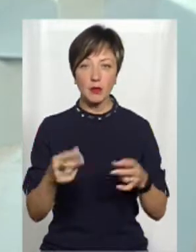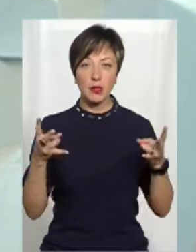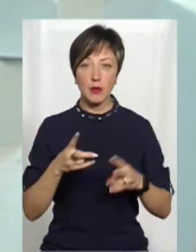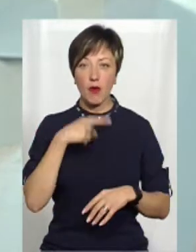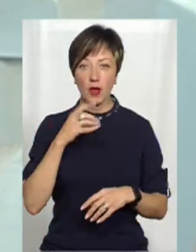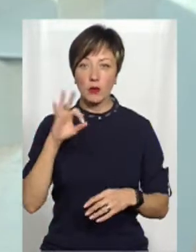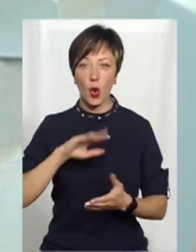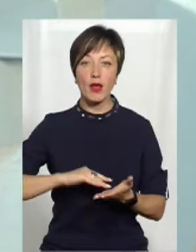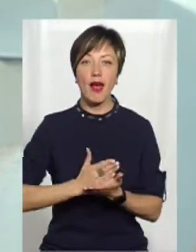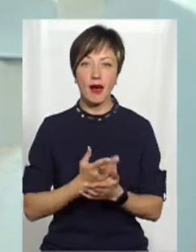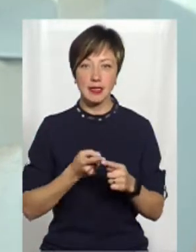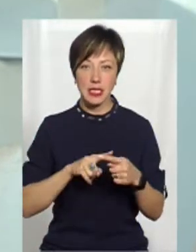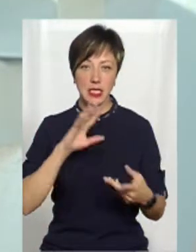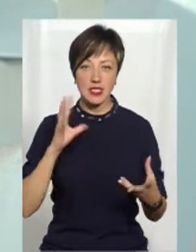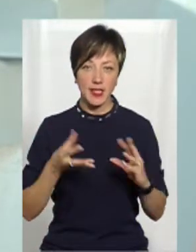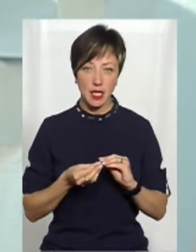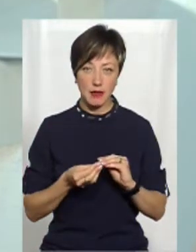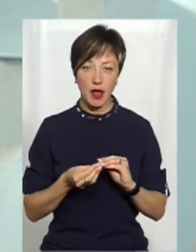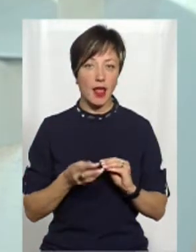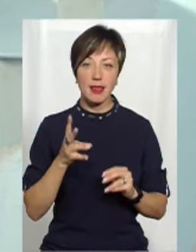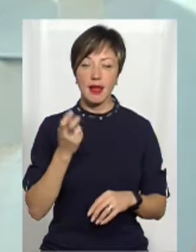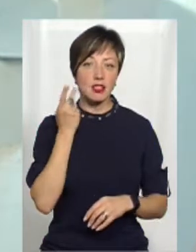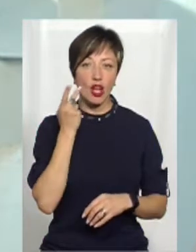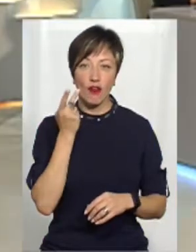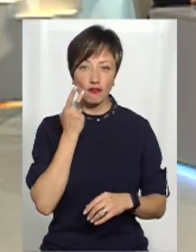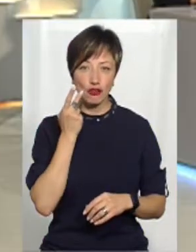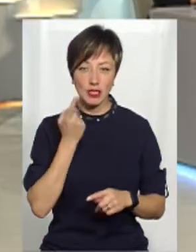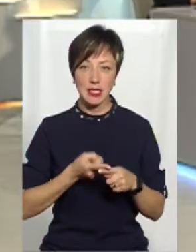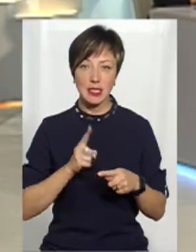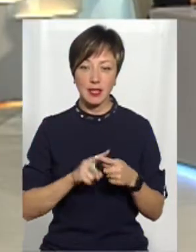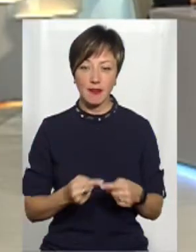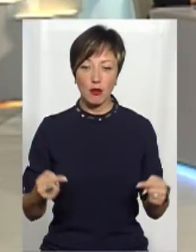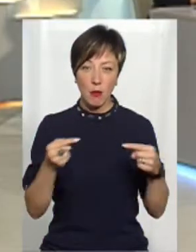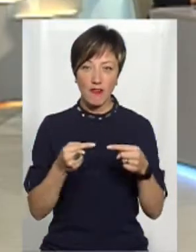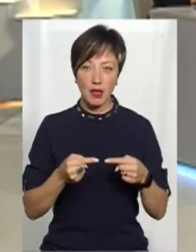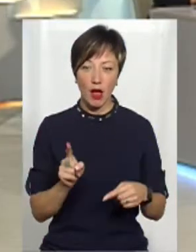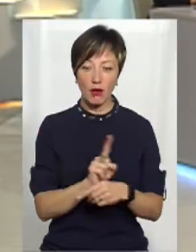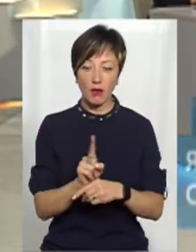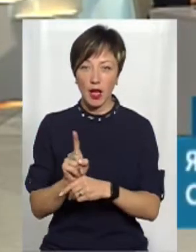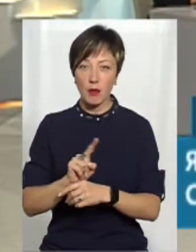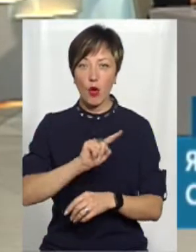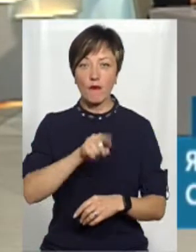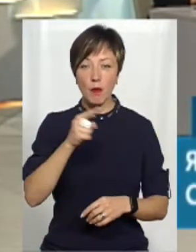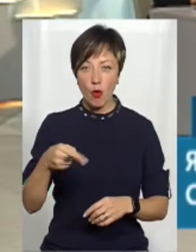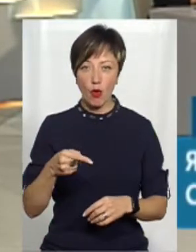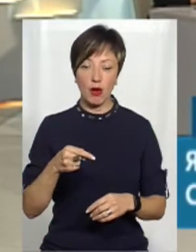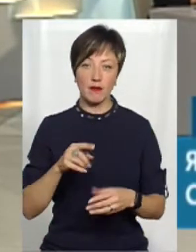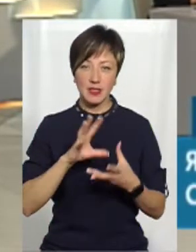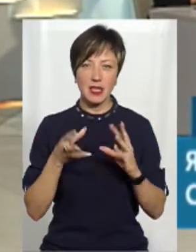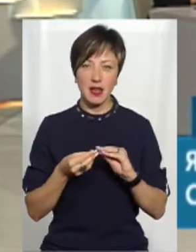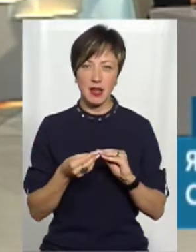говорити і про якість цих звітів, тому що не завжди вони відповідають тим критеріям, тим вимогам і взагалі